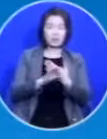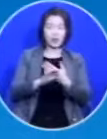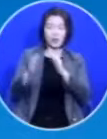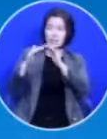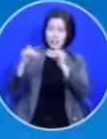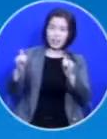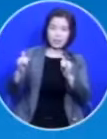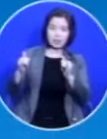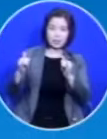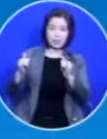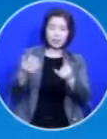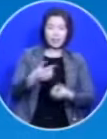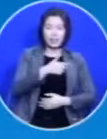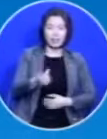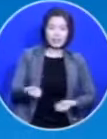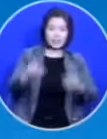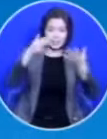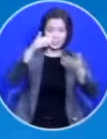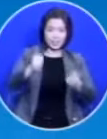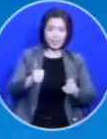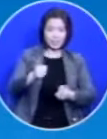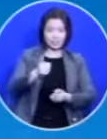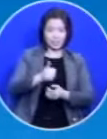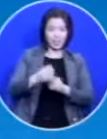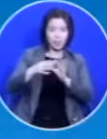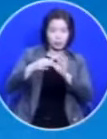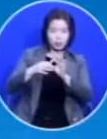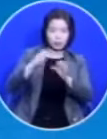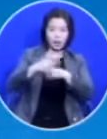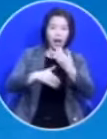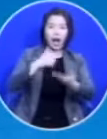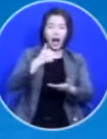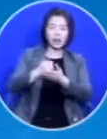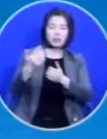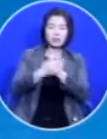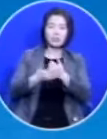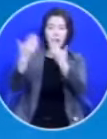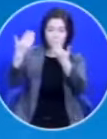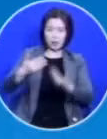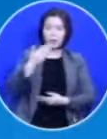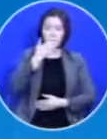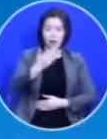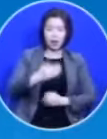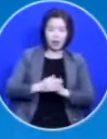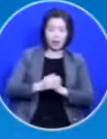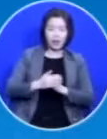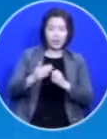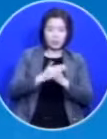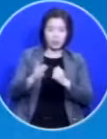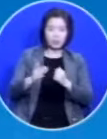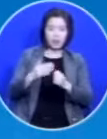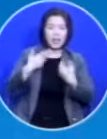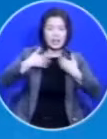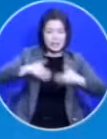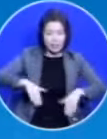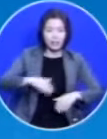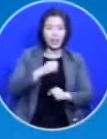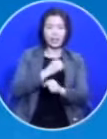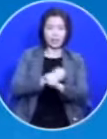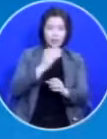사람들이 대제사장을 통하여 하나님의 은혜를 받을 거 아닙니까 그래서 하나님이 연약함